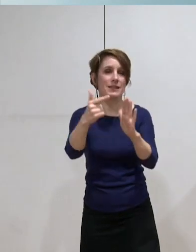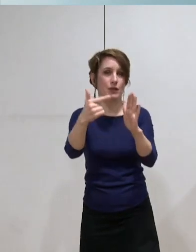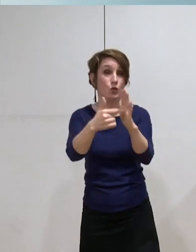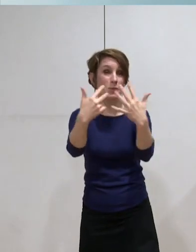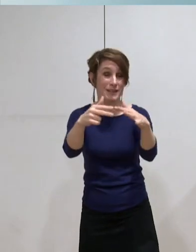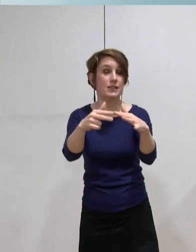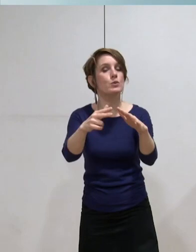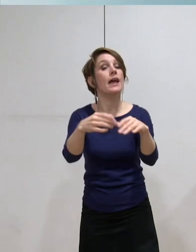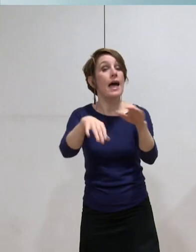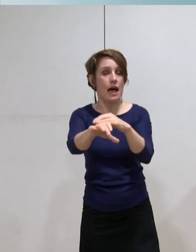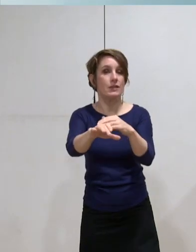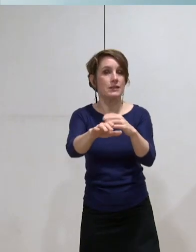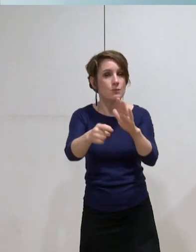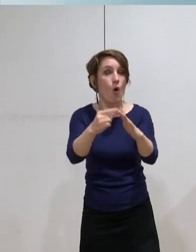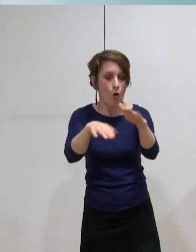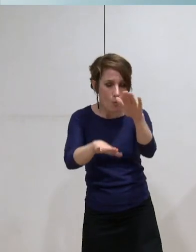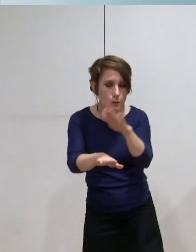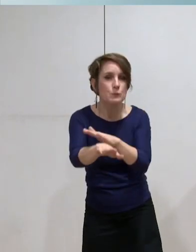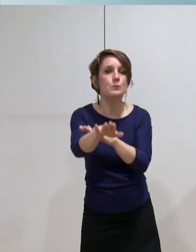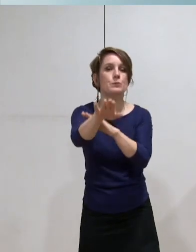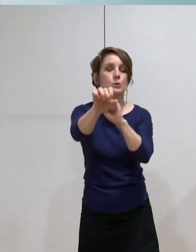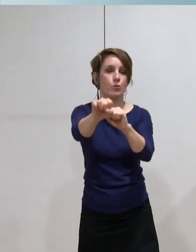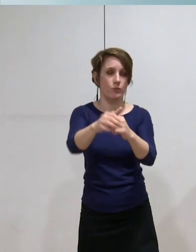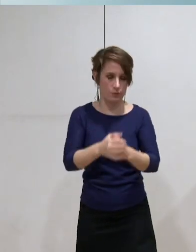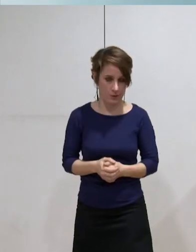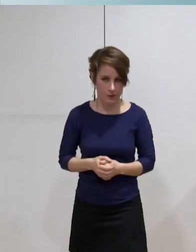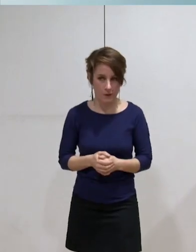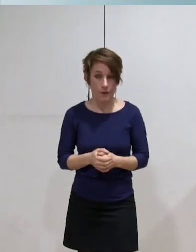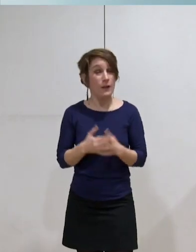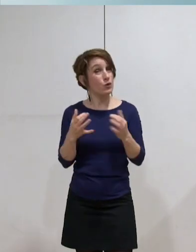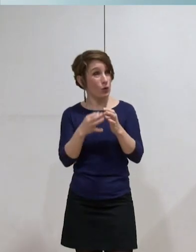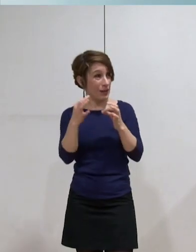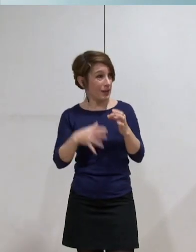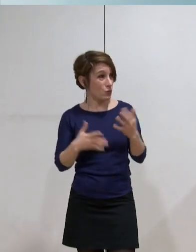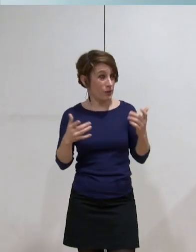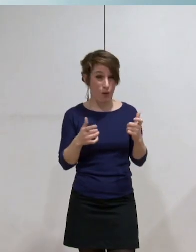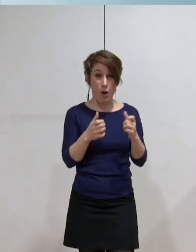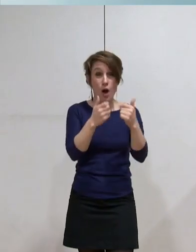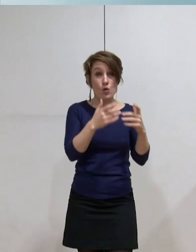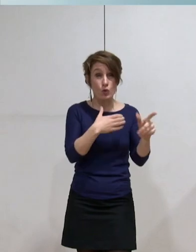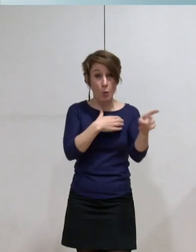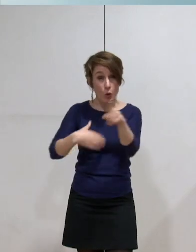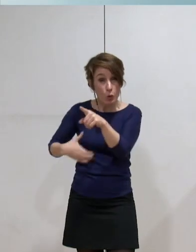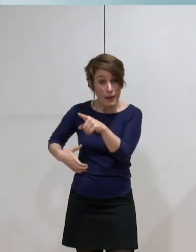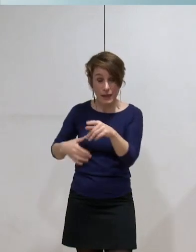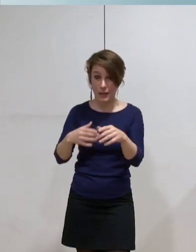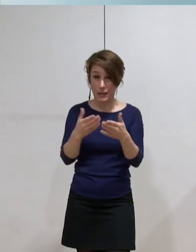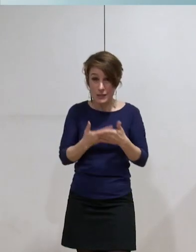ce contexte précise l'étude le nombre de collectivités en situation financière tendue augmenterait